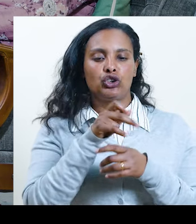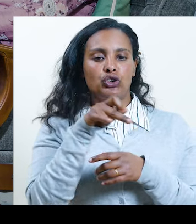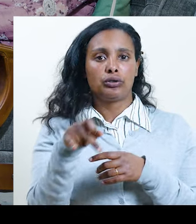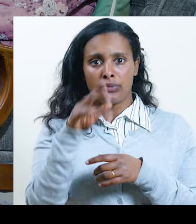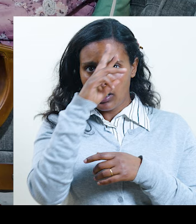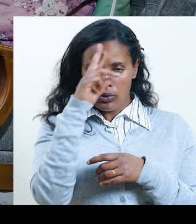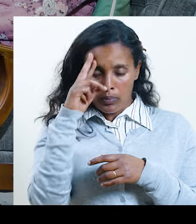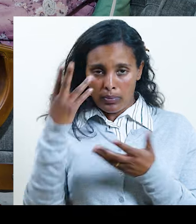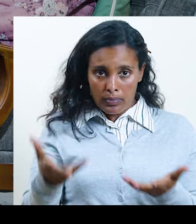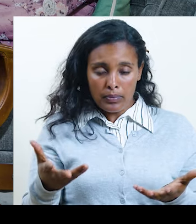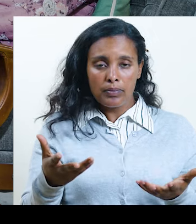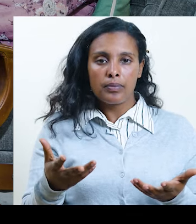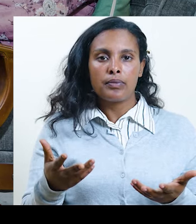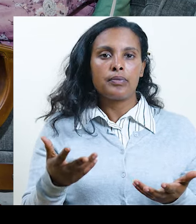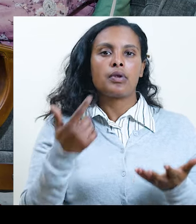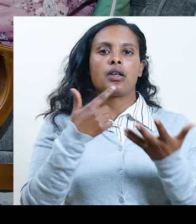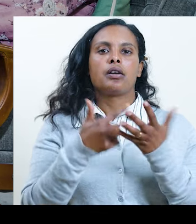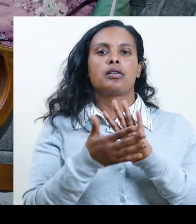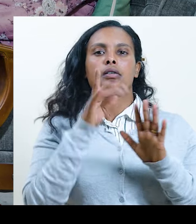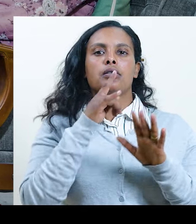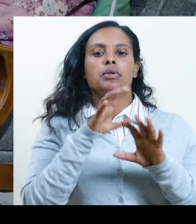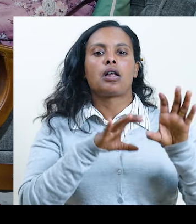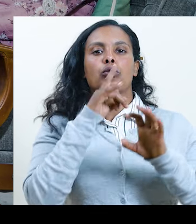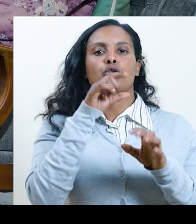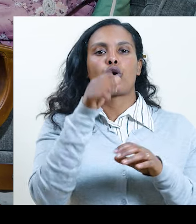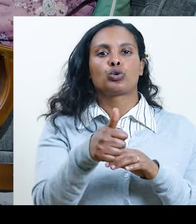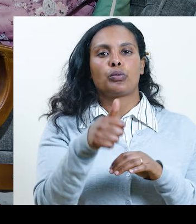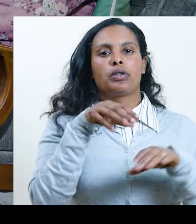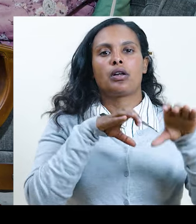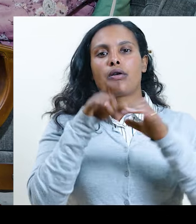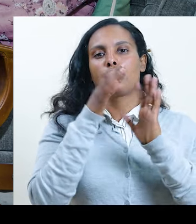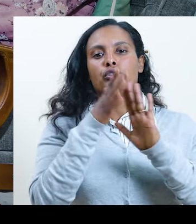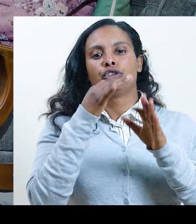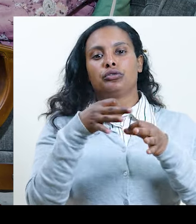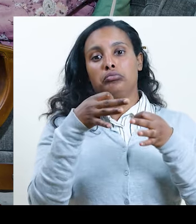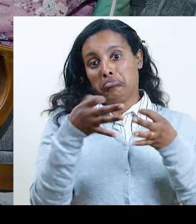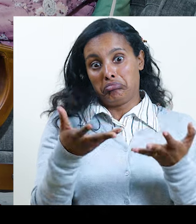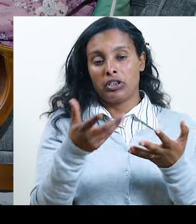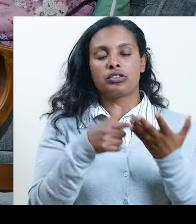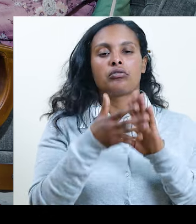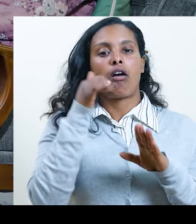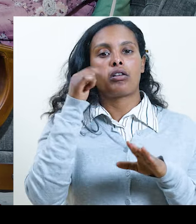እንጂ ምክንያቱም ይሄ የምታደርጉት ራሱ የሚደረገው ናች። ቅድም